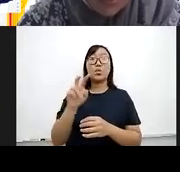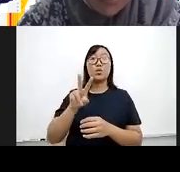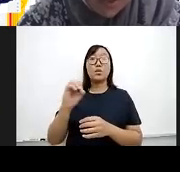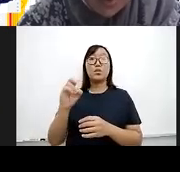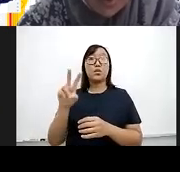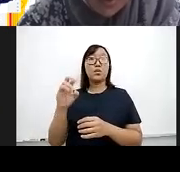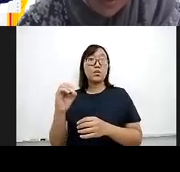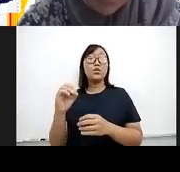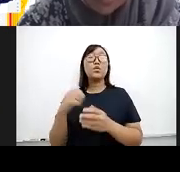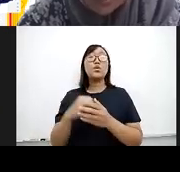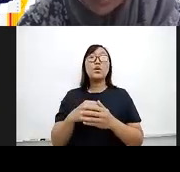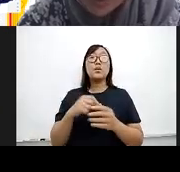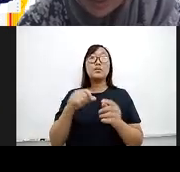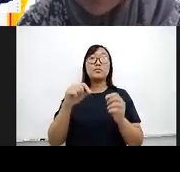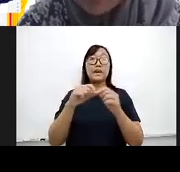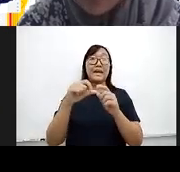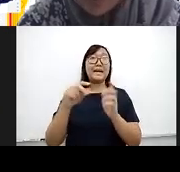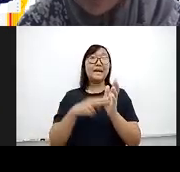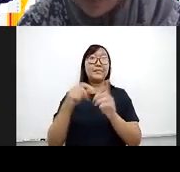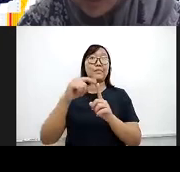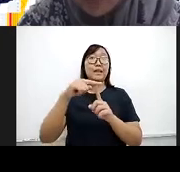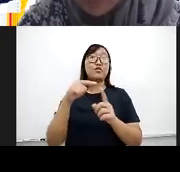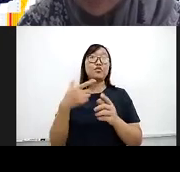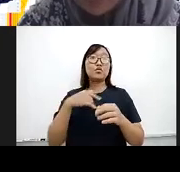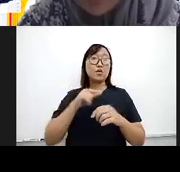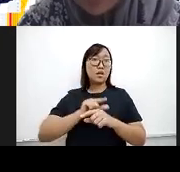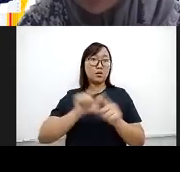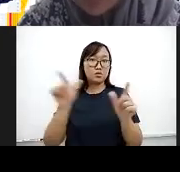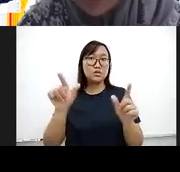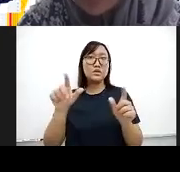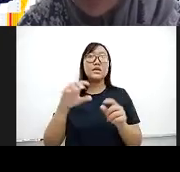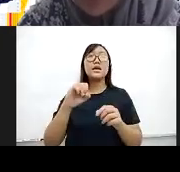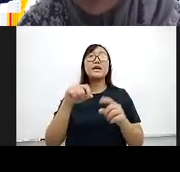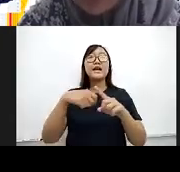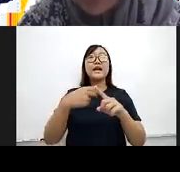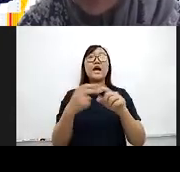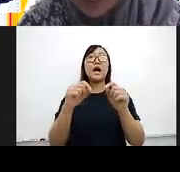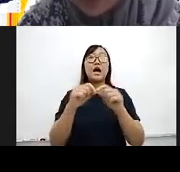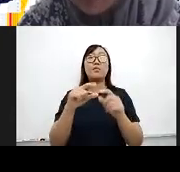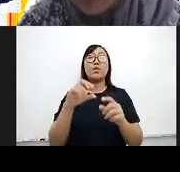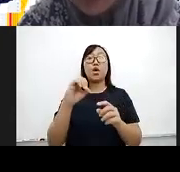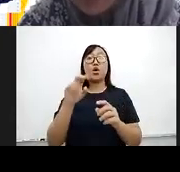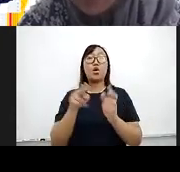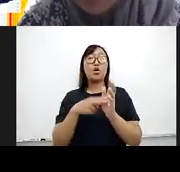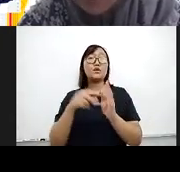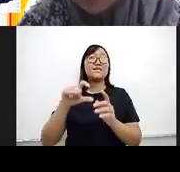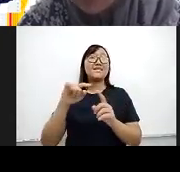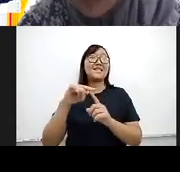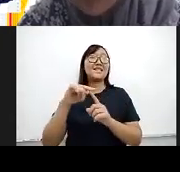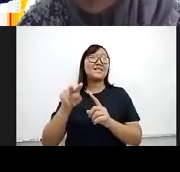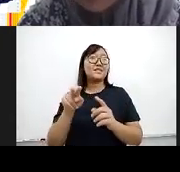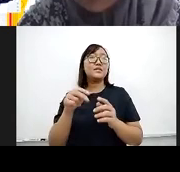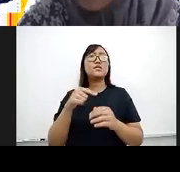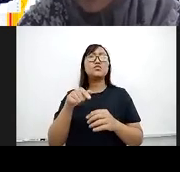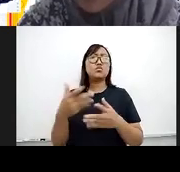sudah melenceng Indonesia Indonesia positif each City v ini Tentunya ini juga banyak kita banyak belajar dan banyak dibantu